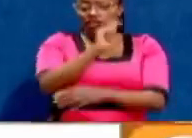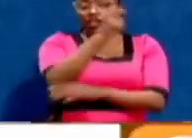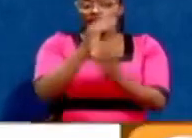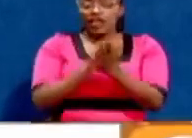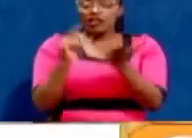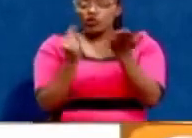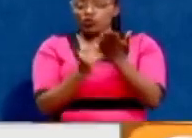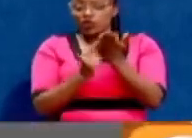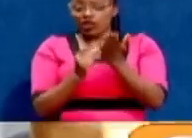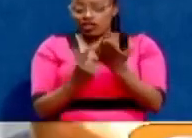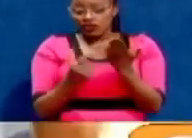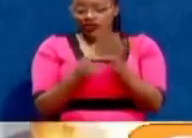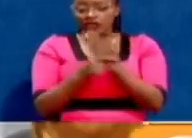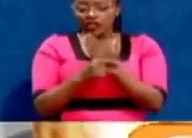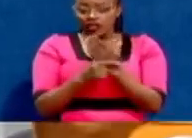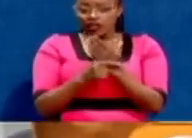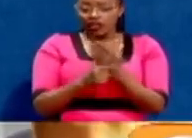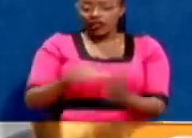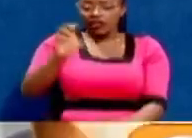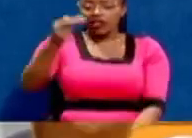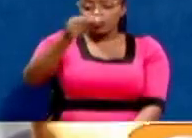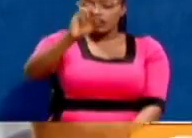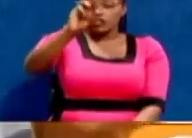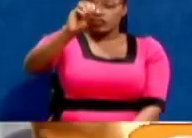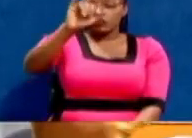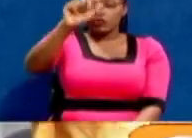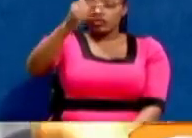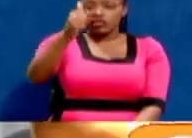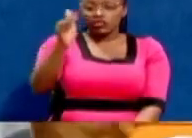ya Kenya na Uganda. Mimi ni Cheboit Emmanuel.